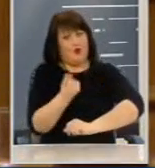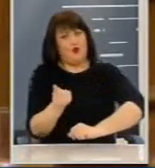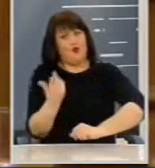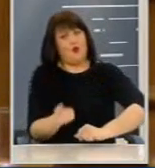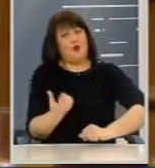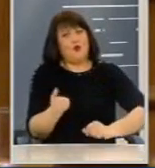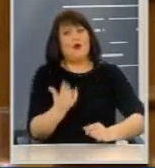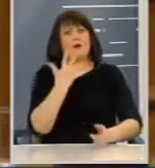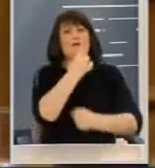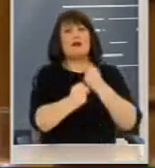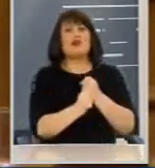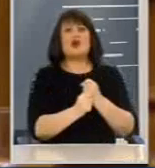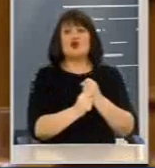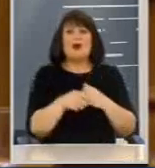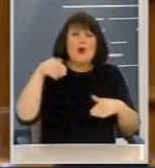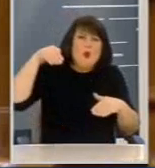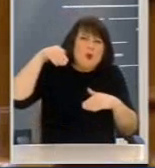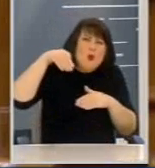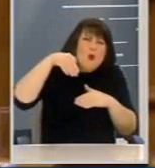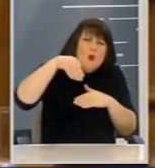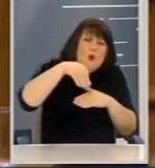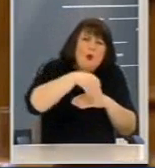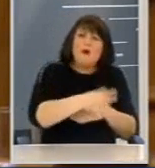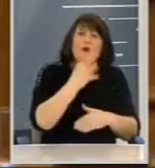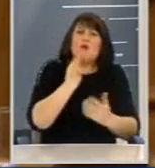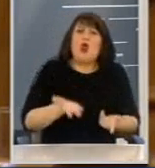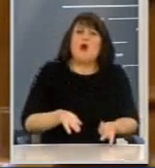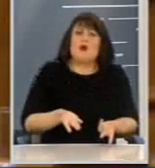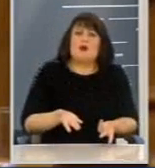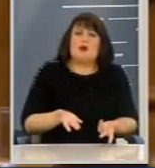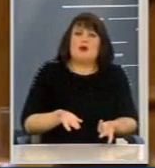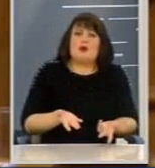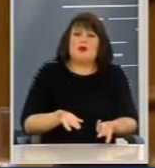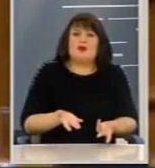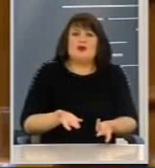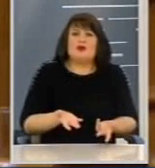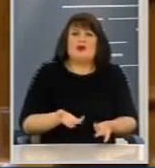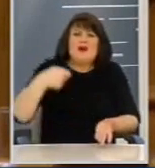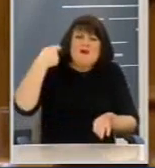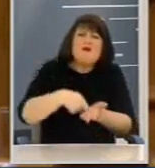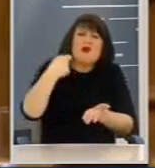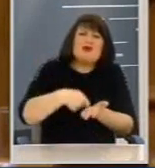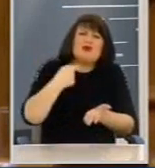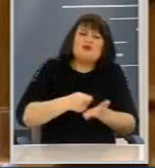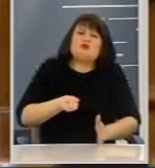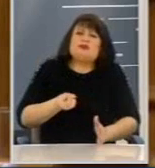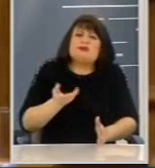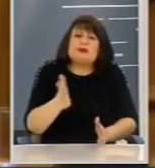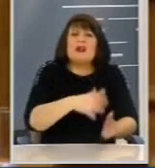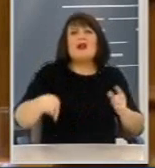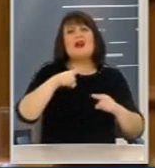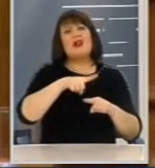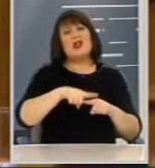επί 5 χρόνια μας είχατε βυθεί στην ύφεση, μας είχατε τρελάνει στους φόρους και ο ελληνικός λαός είχε